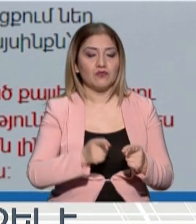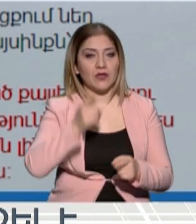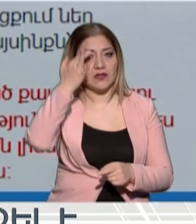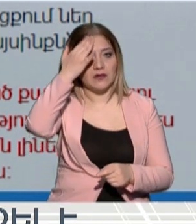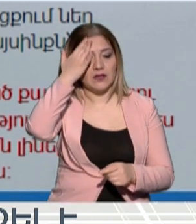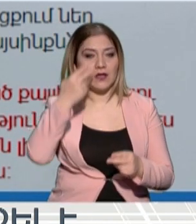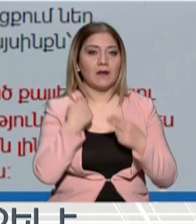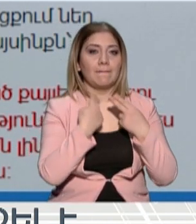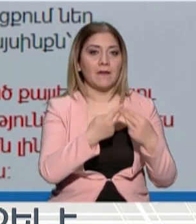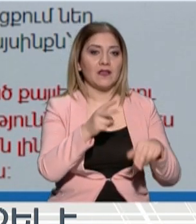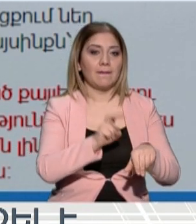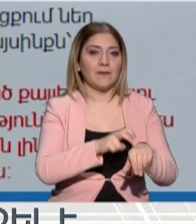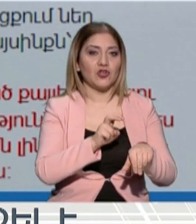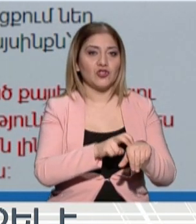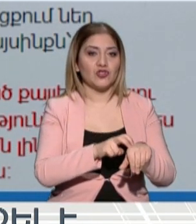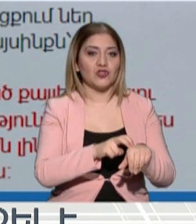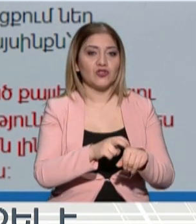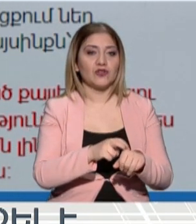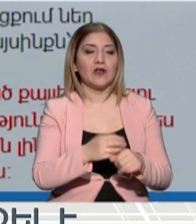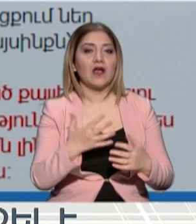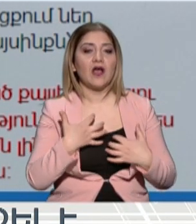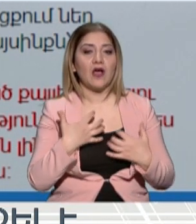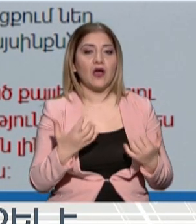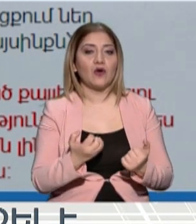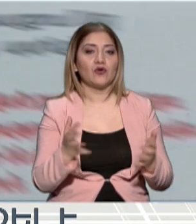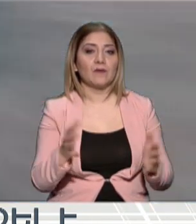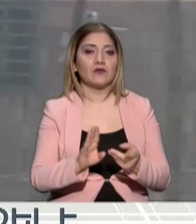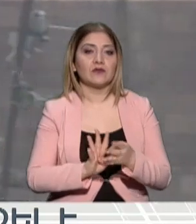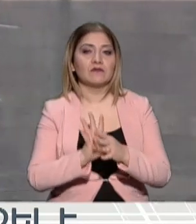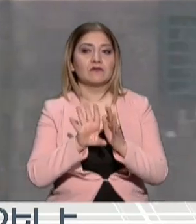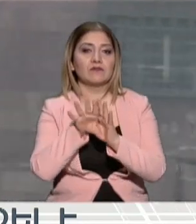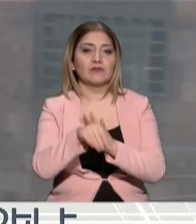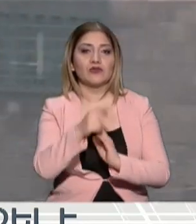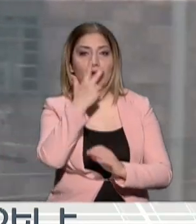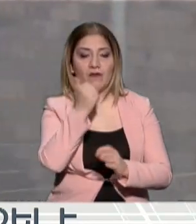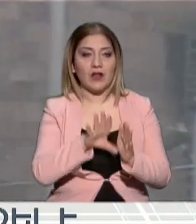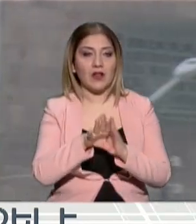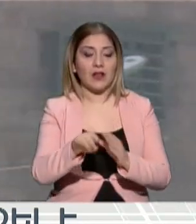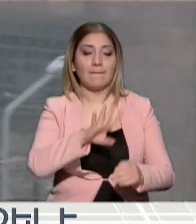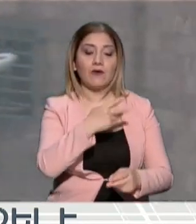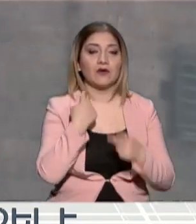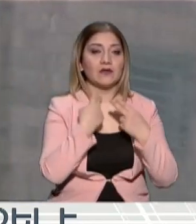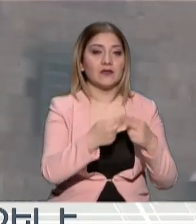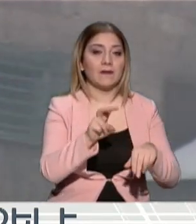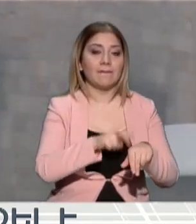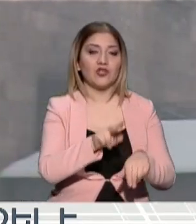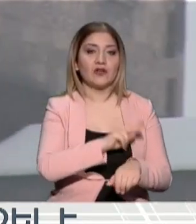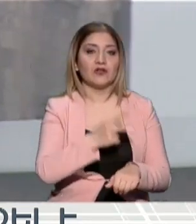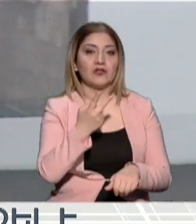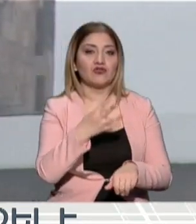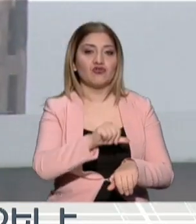միտված են լինելու բանտային բժշկությունը հանրային առողջապահության ոլորտ ինտեգրելուն։ Բոլոր կալանավայրերում բուժծառայությունն աշխատում